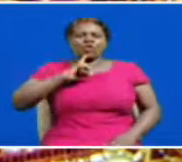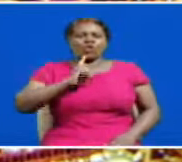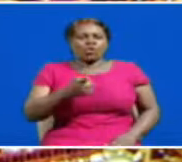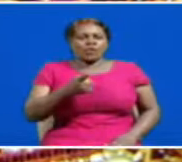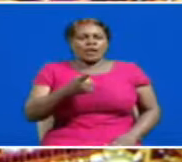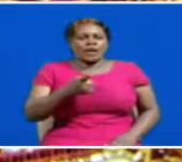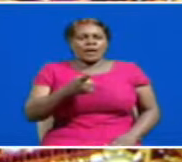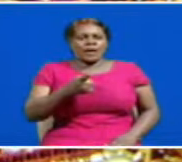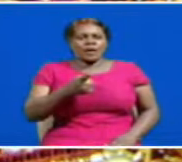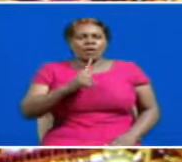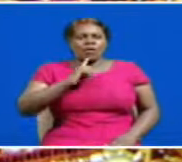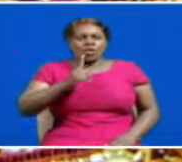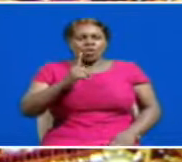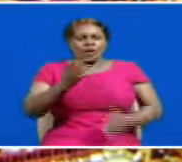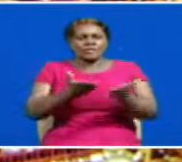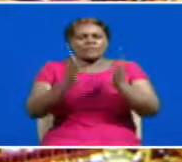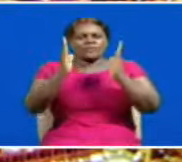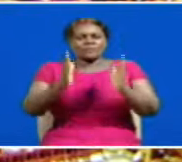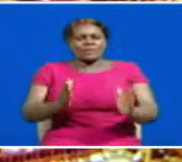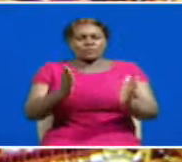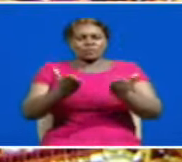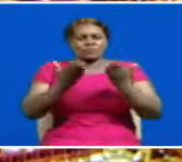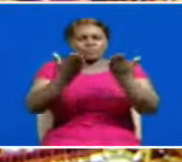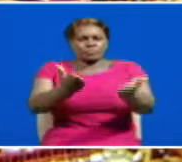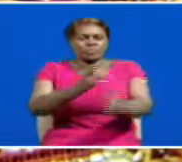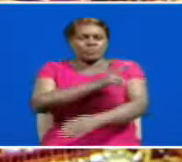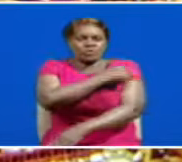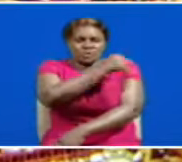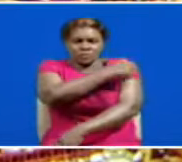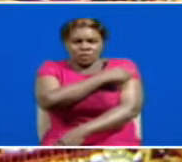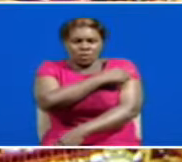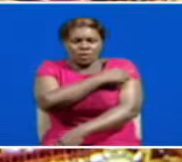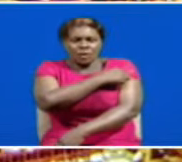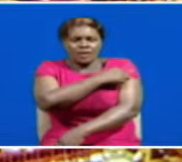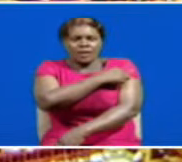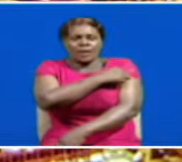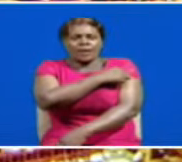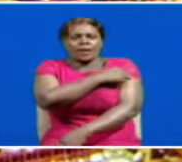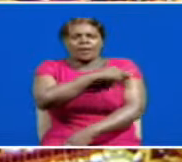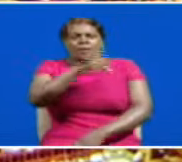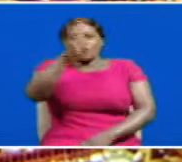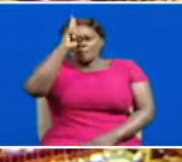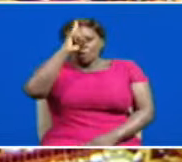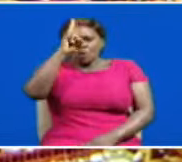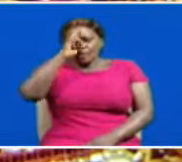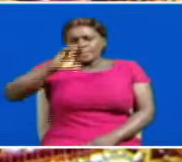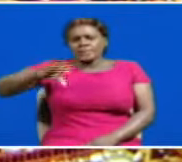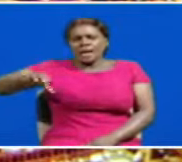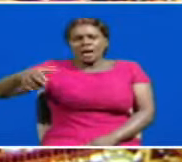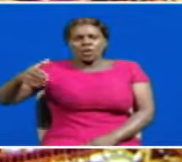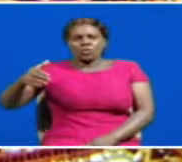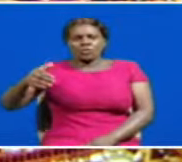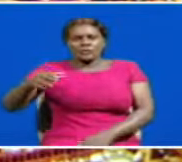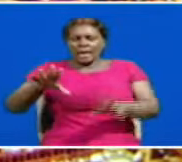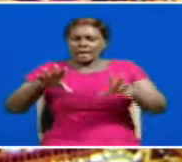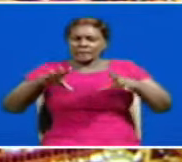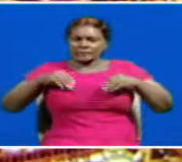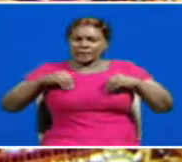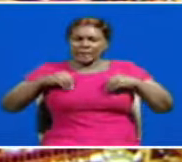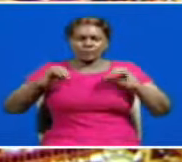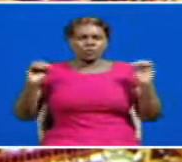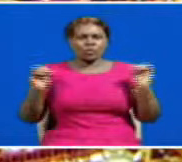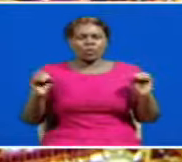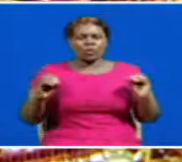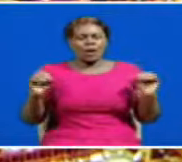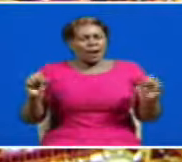Afisa wa kuwasilisha amri za mahakama alifika katika hospitali hiyo ambapo askari wa kaunti walikataa kupokea amri hiyo.